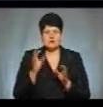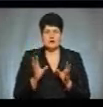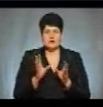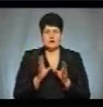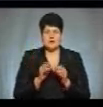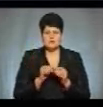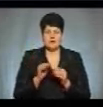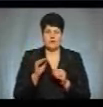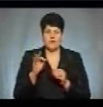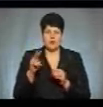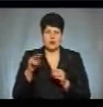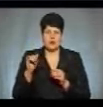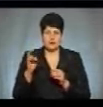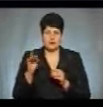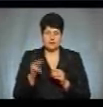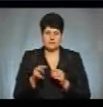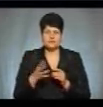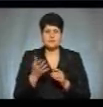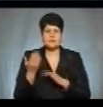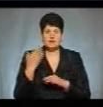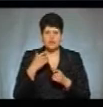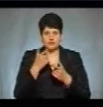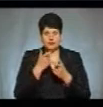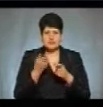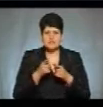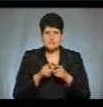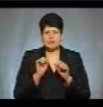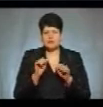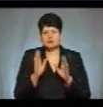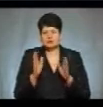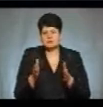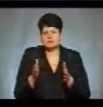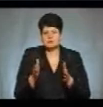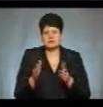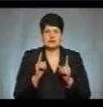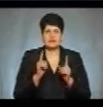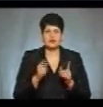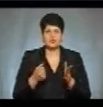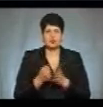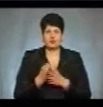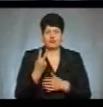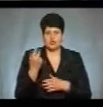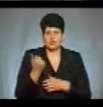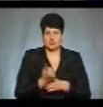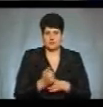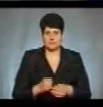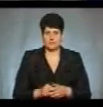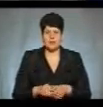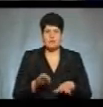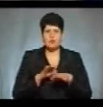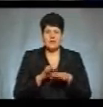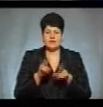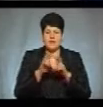волосяним фолікулом. За попередньою інформацією, ця процедура може тривати навіть до 2 тижнів. Проводили